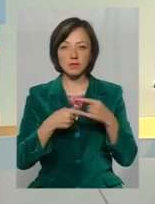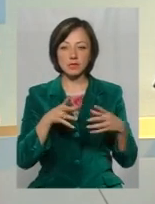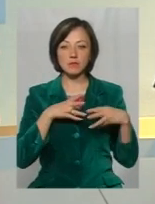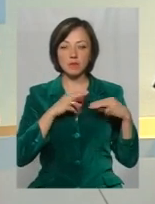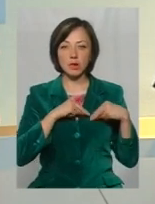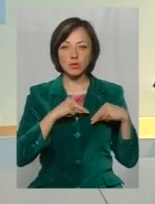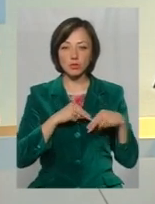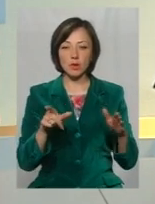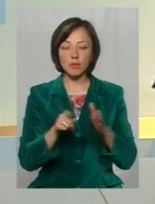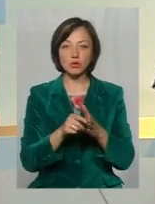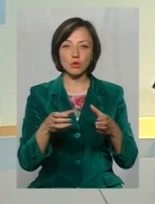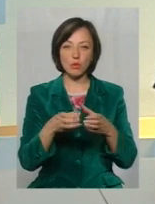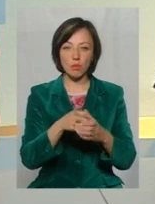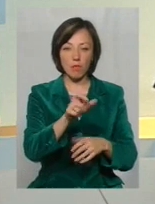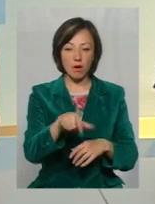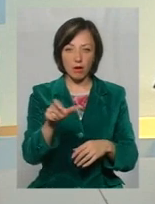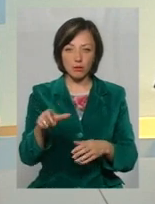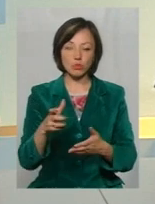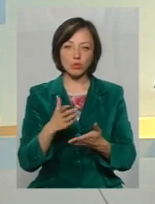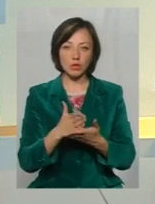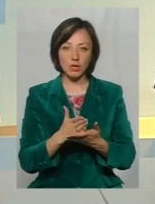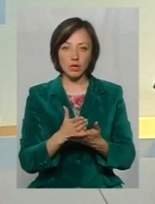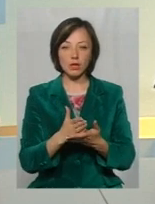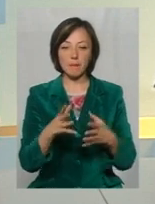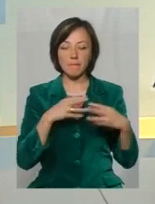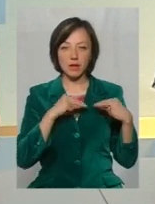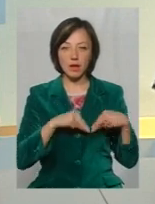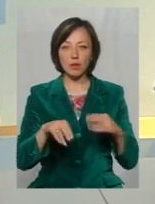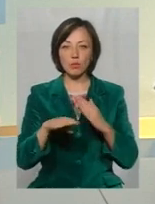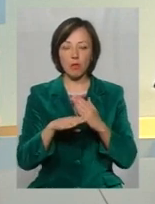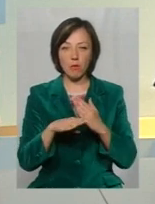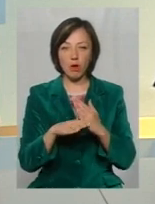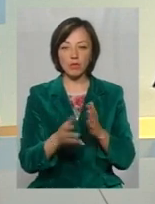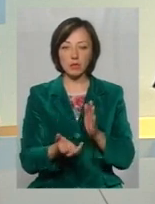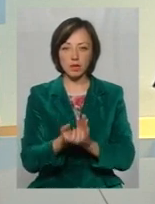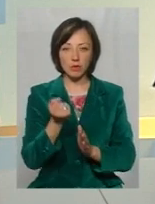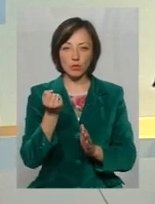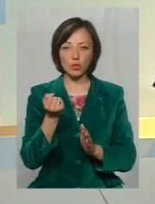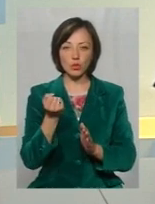співпрацюємо з громадою, так, у нас є люди-партнери, які допомагають,